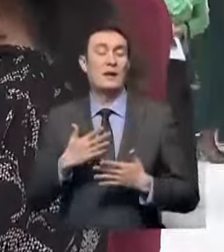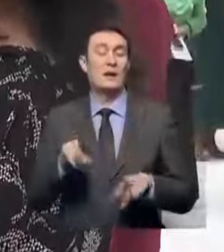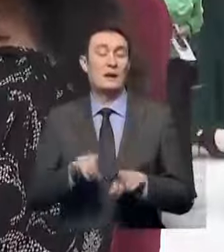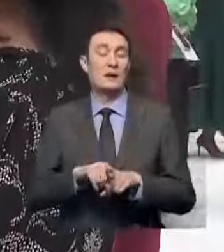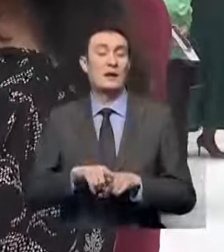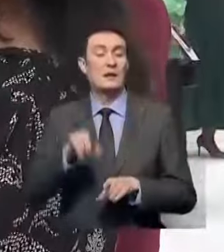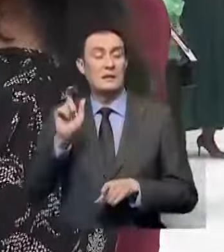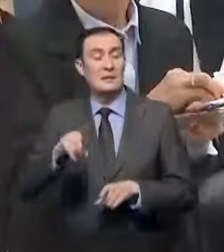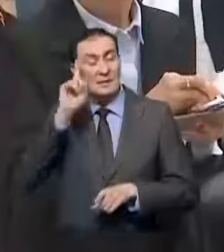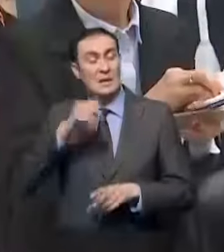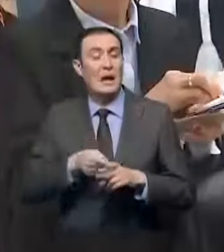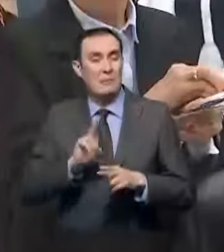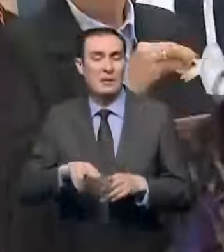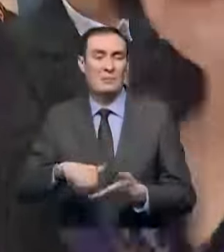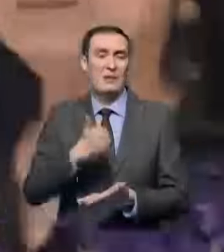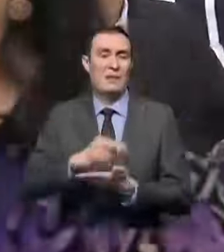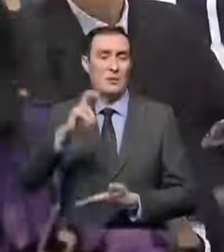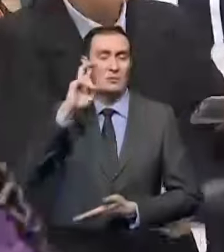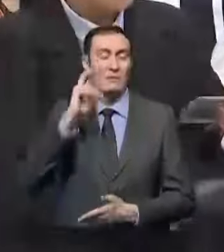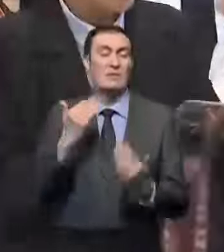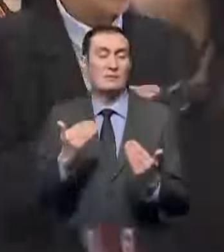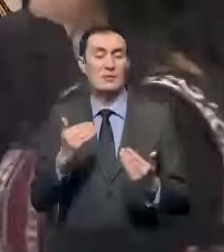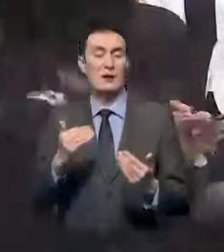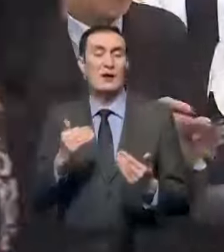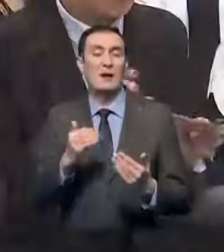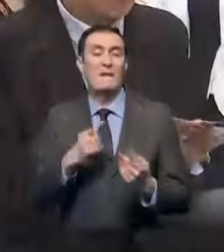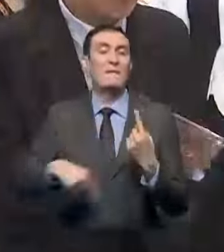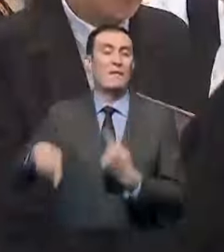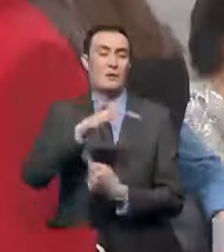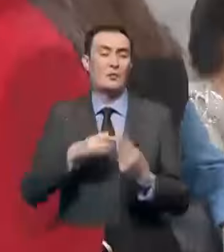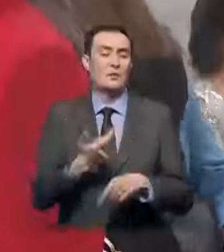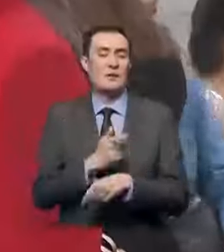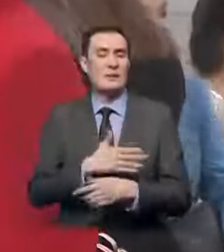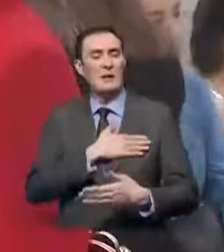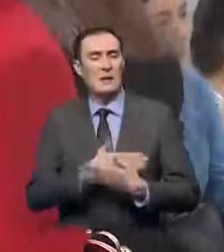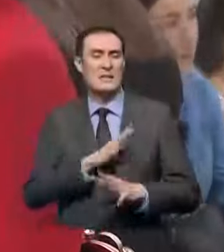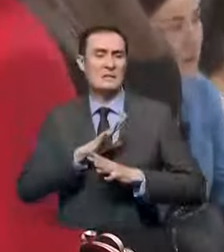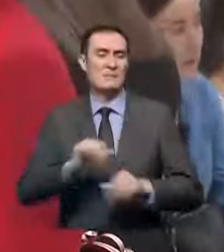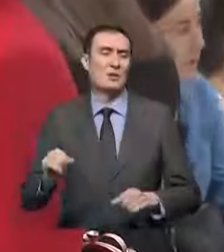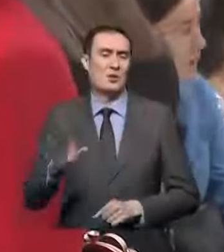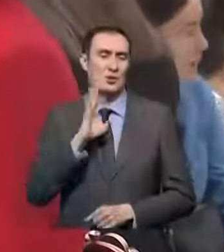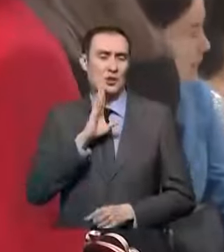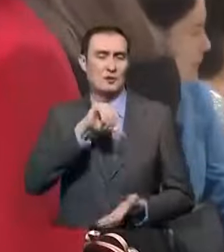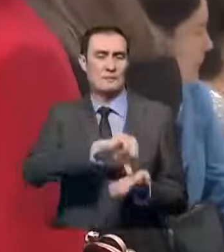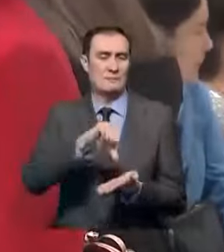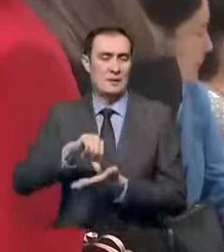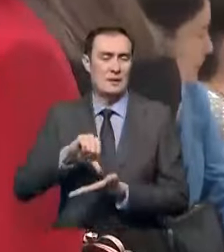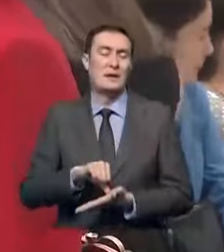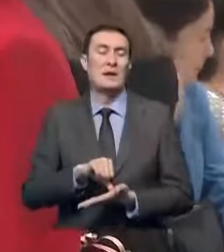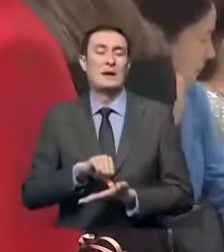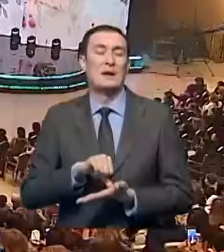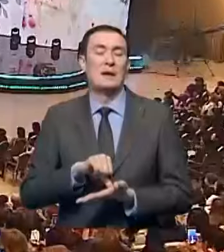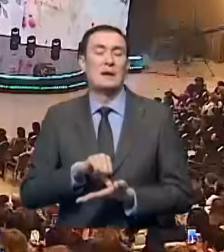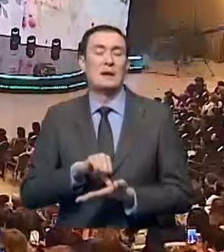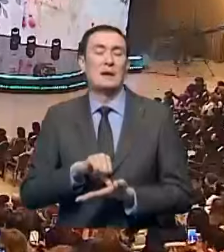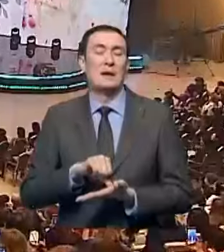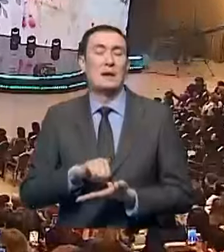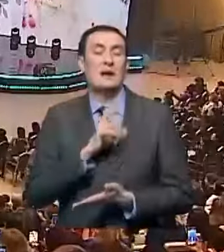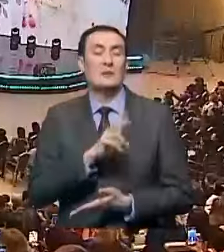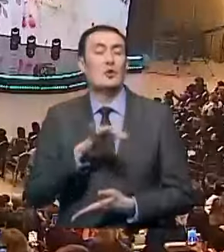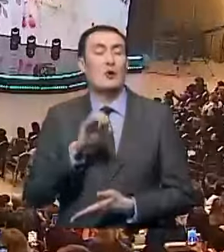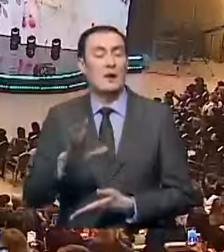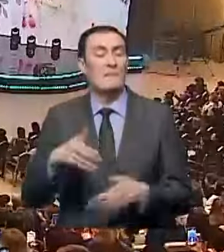никто другой знает об этом президент страны. Сегодня он собрал вокруг себя самых деятельных и смелых представительниц прекрасной половины человечества.